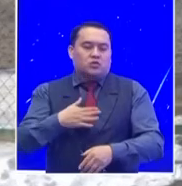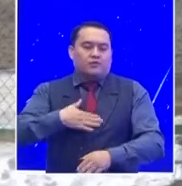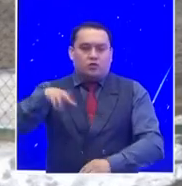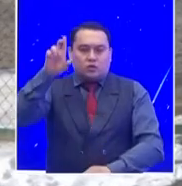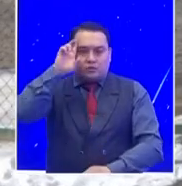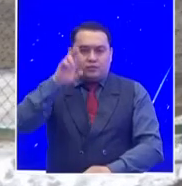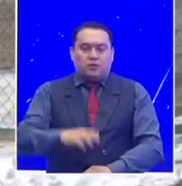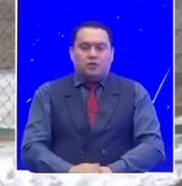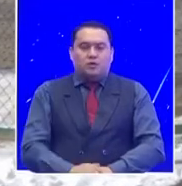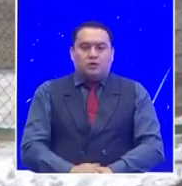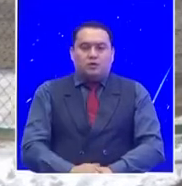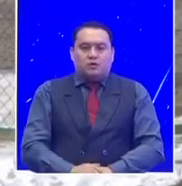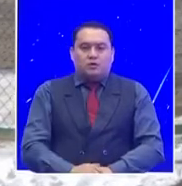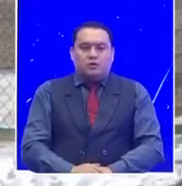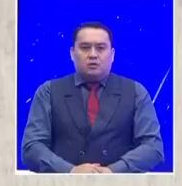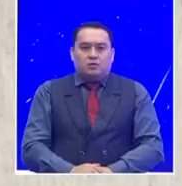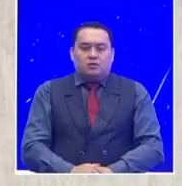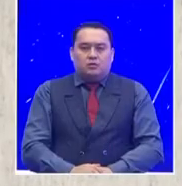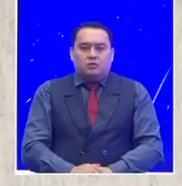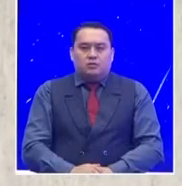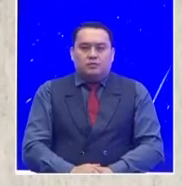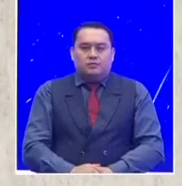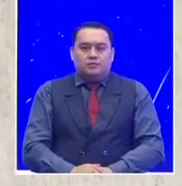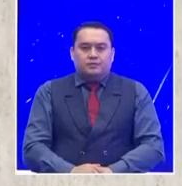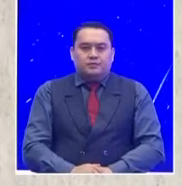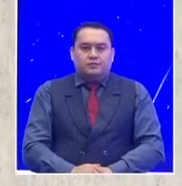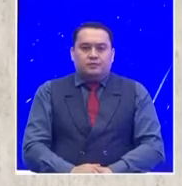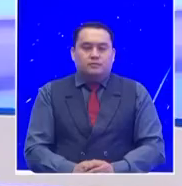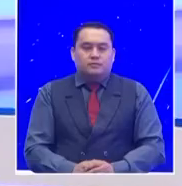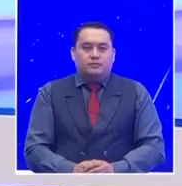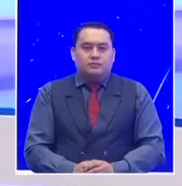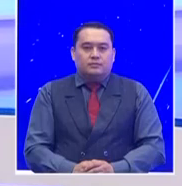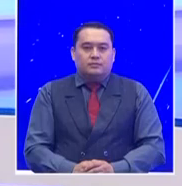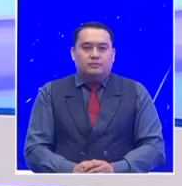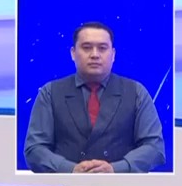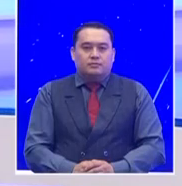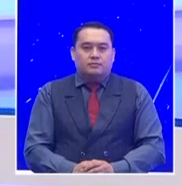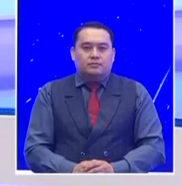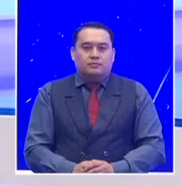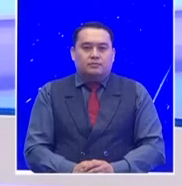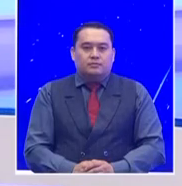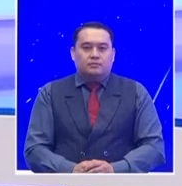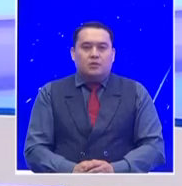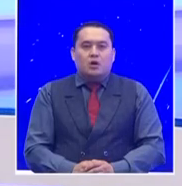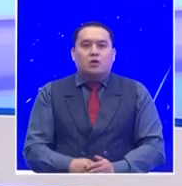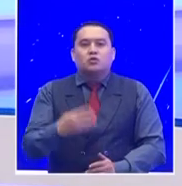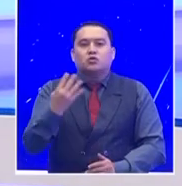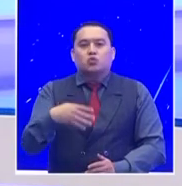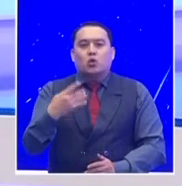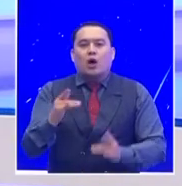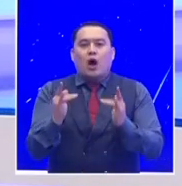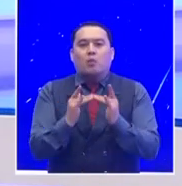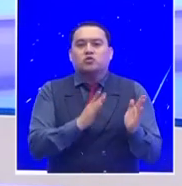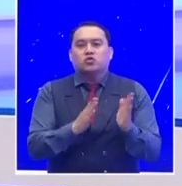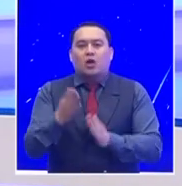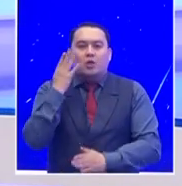страны. Гульмира Тимиргалиева, Ержан Дуйсен, Мадиба Ивусынов, телеканал ЖТСУ. Жить в комфорте. Более 40